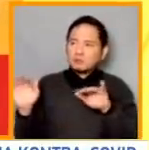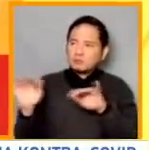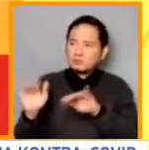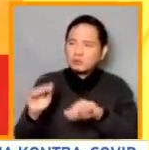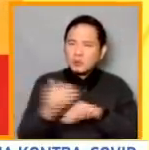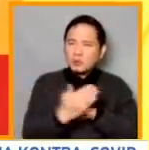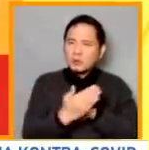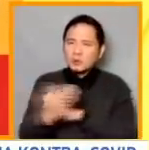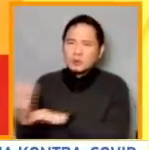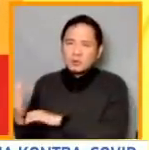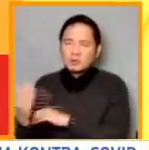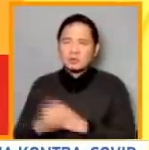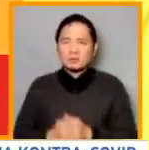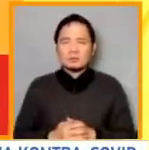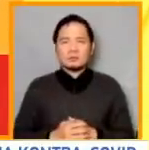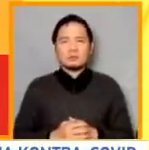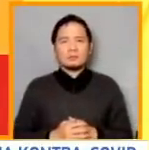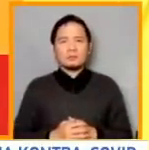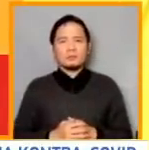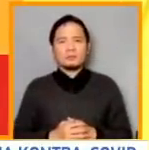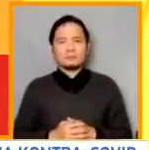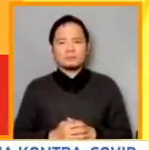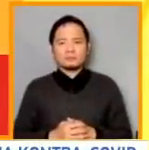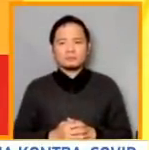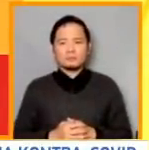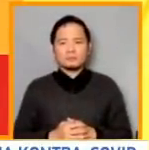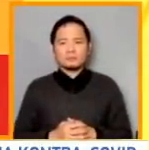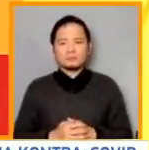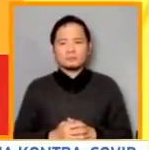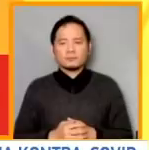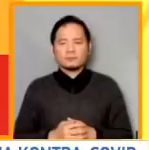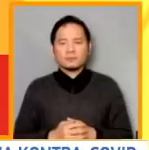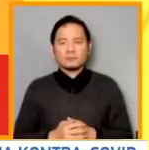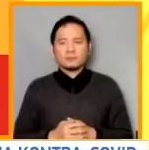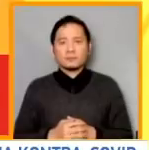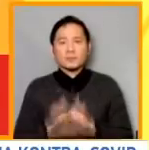kababayan ay bumalik na po yung halos sa